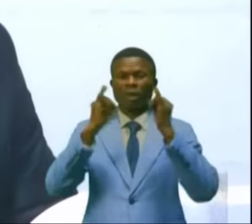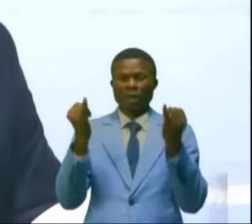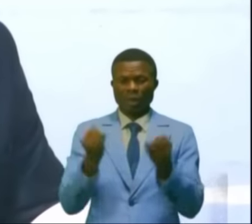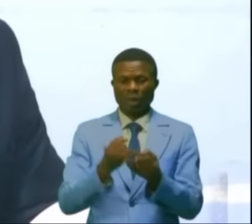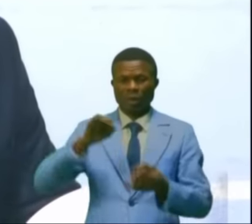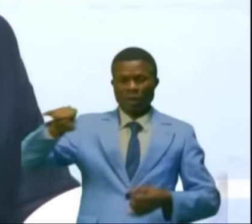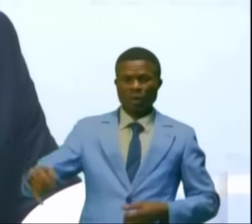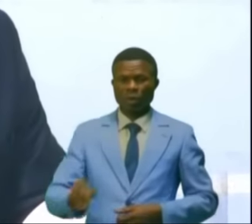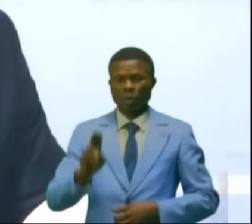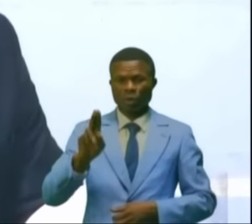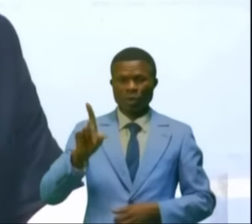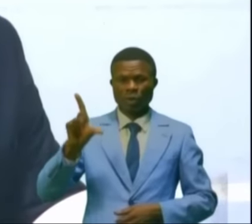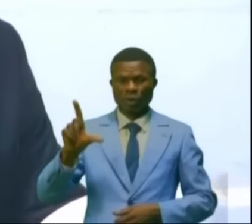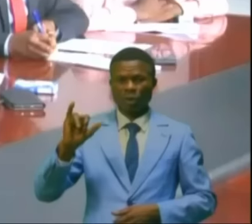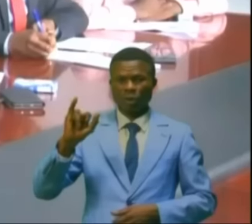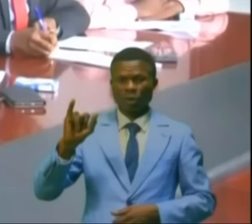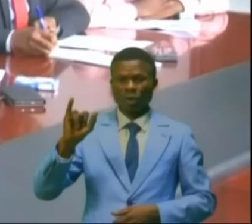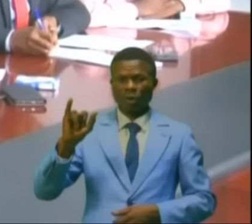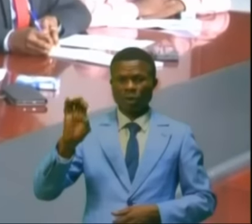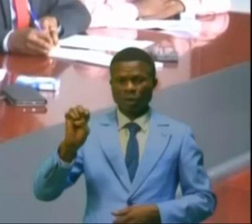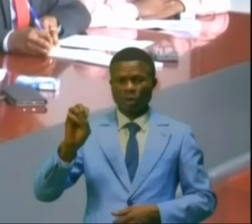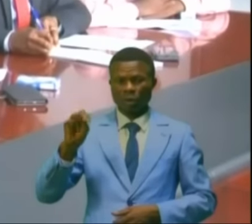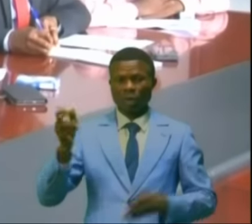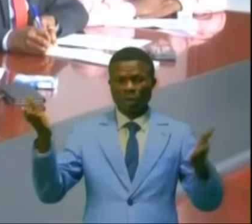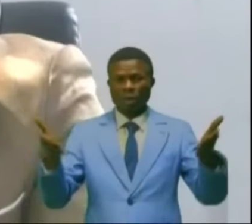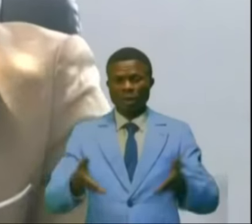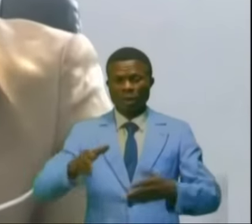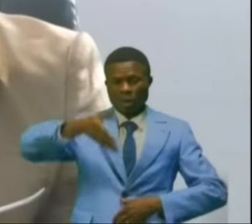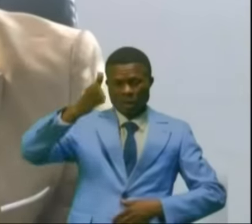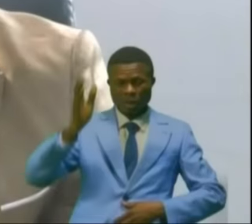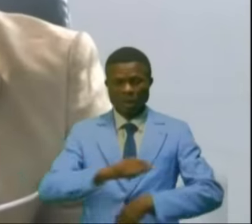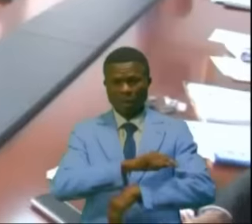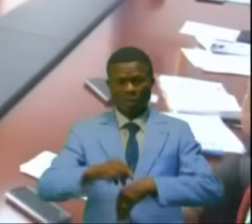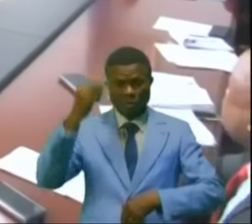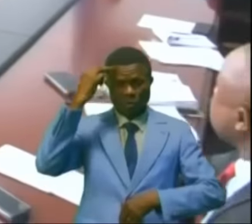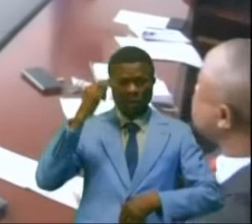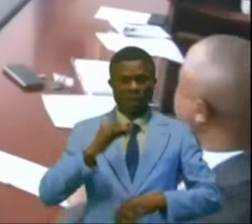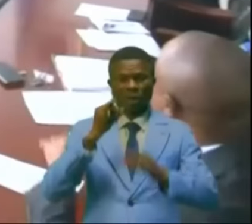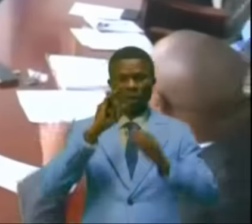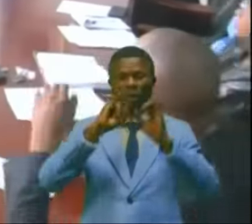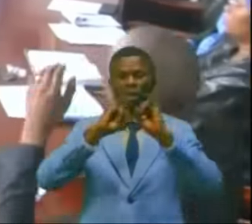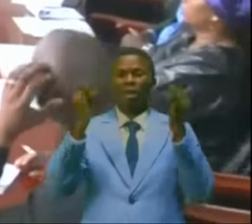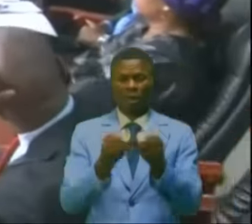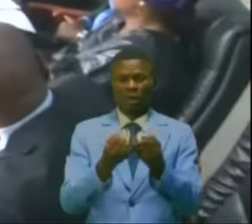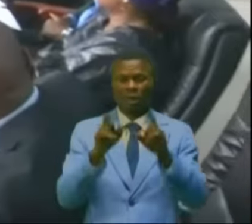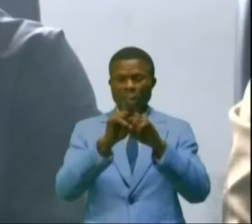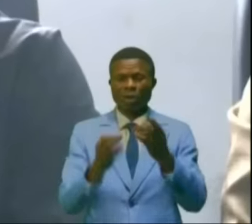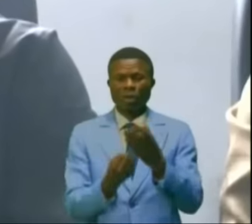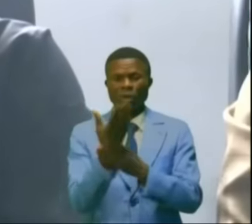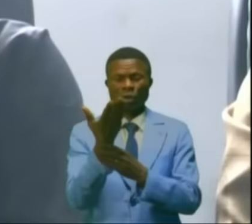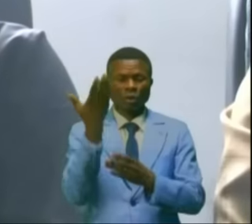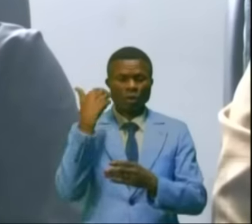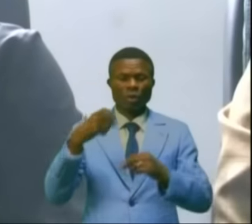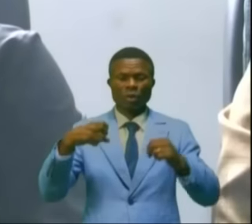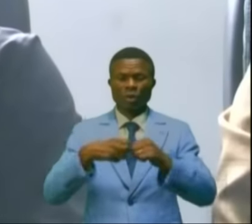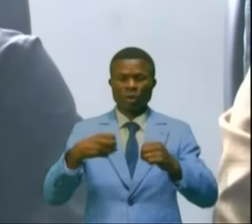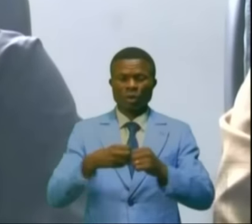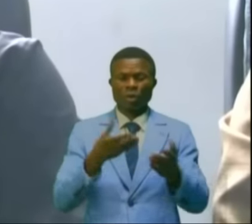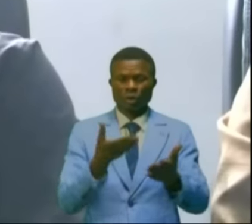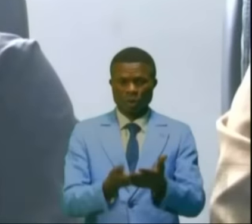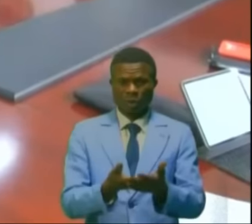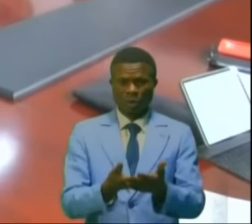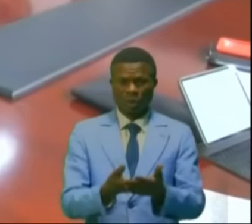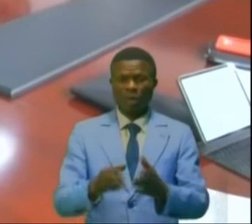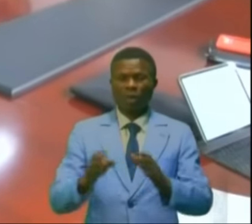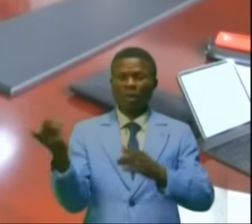Paloukou Kaunga. C'était en présence des experts du ministère de l'Industrie et ceux de Ressources hydrauliques et électricité. Tous